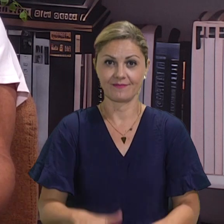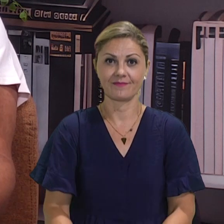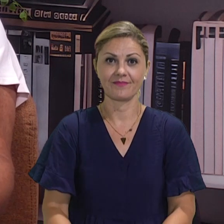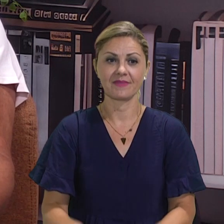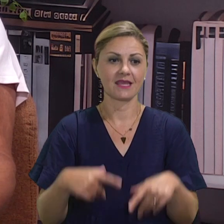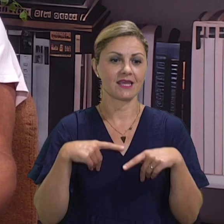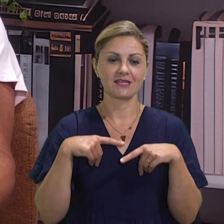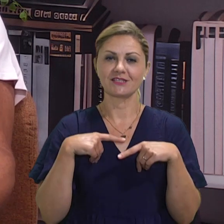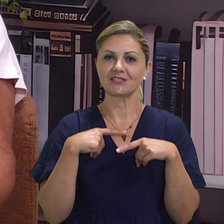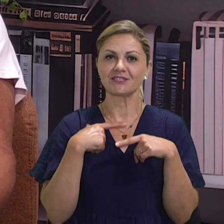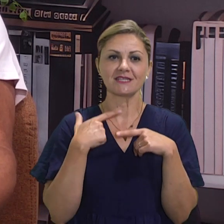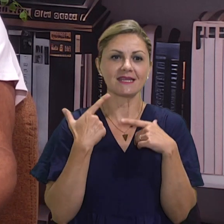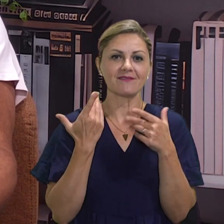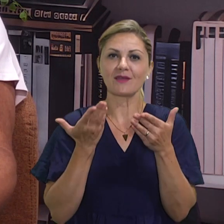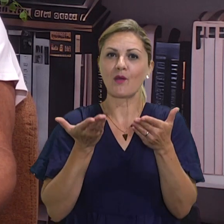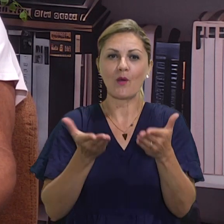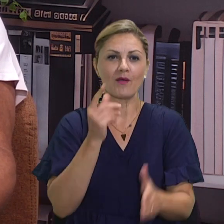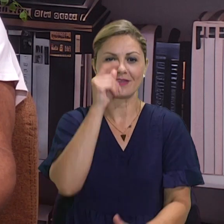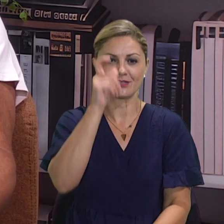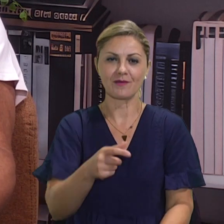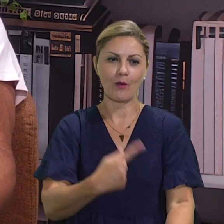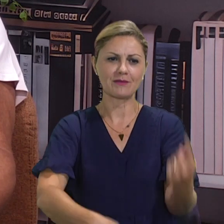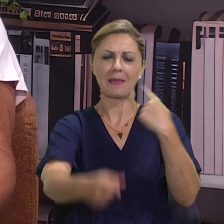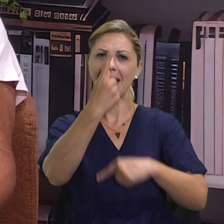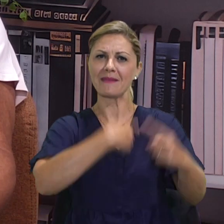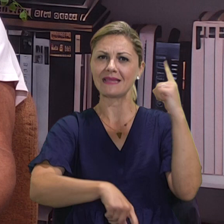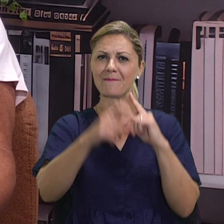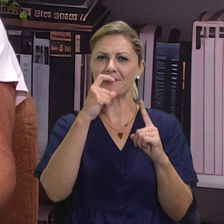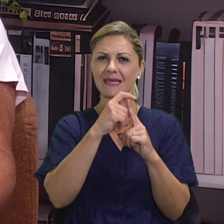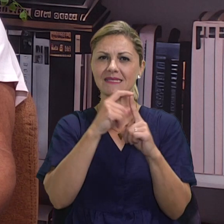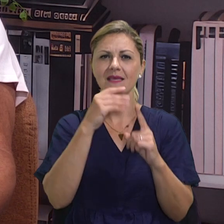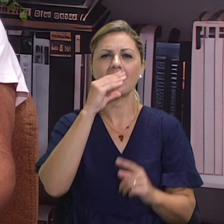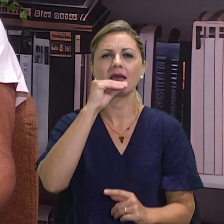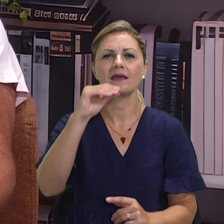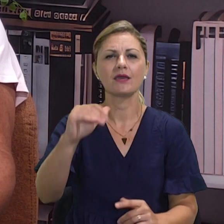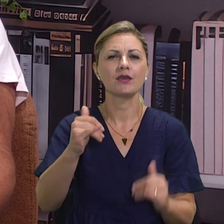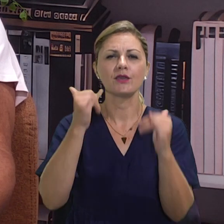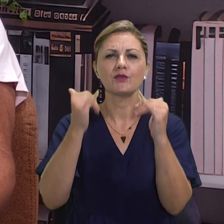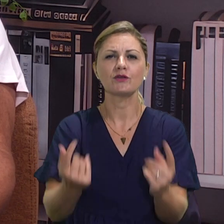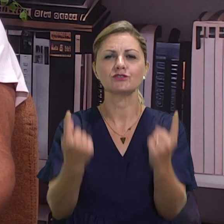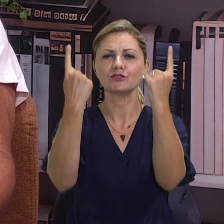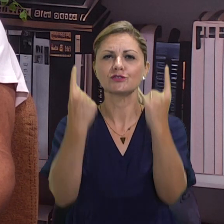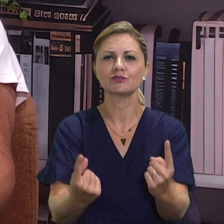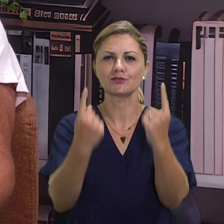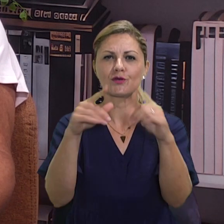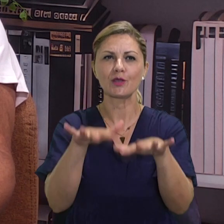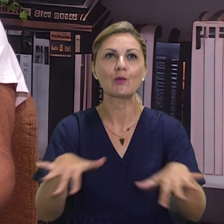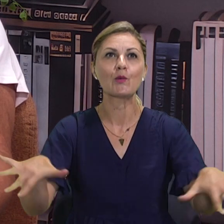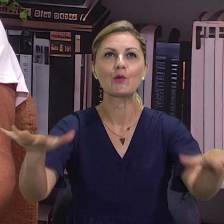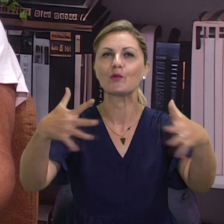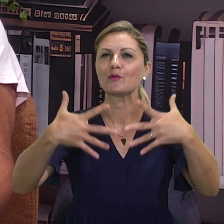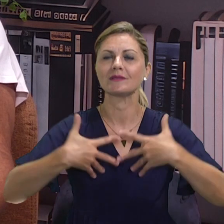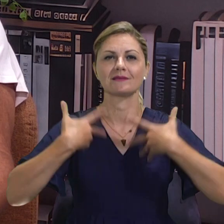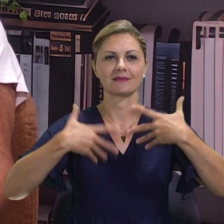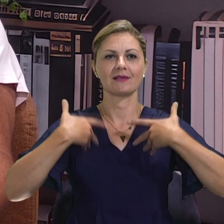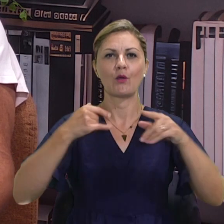da vam pročitam. Živih ovdje čovjek oti iz plebena Pecenića, besida mu isa boti